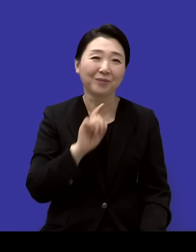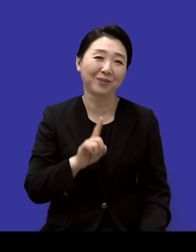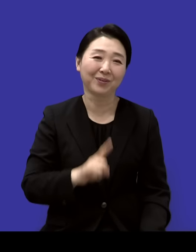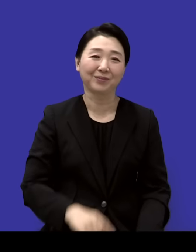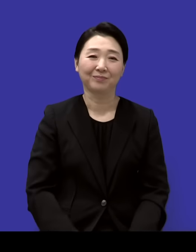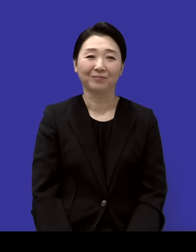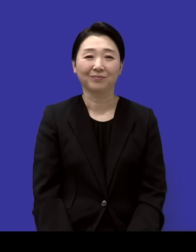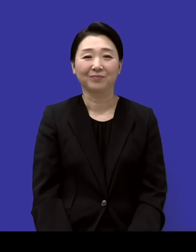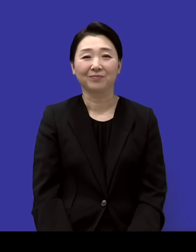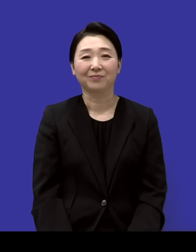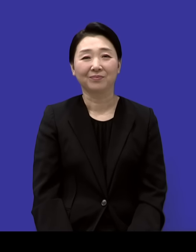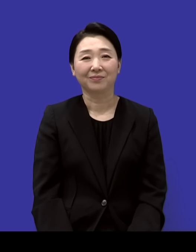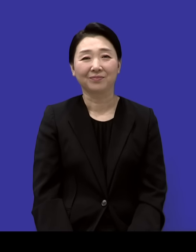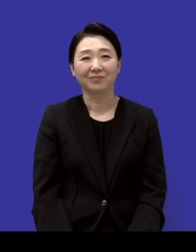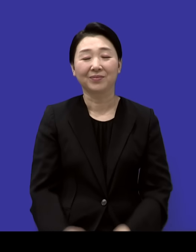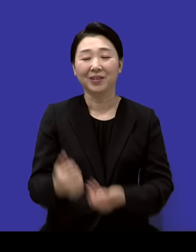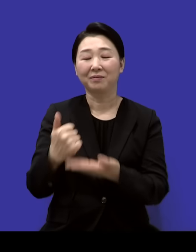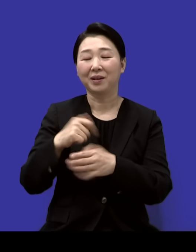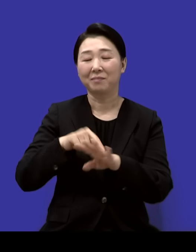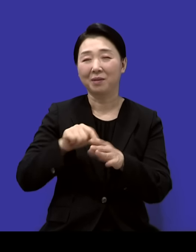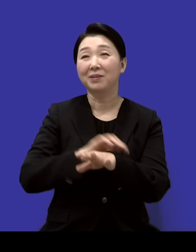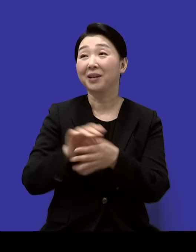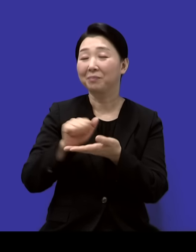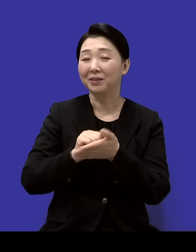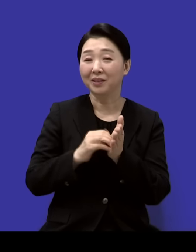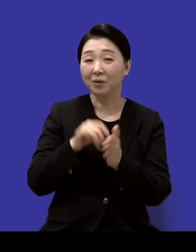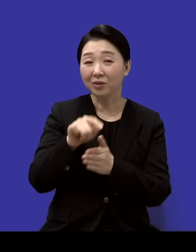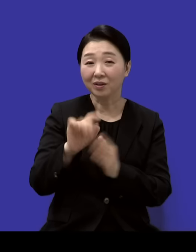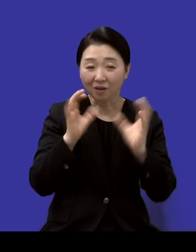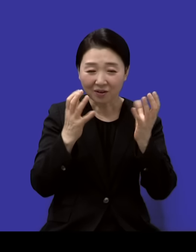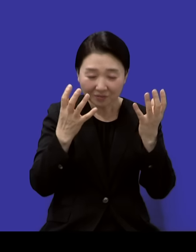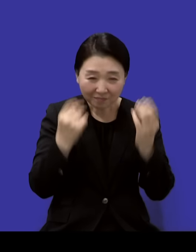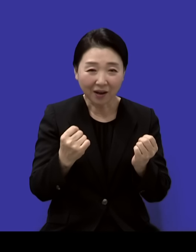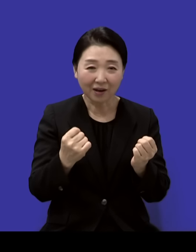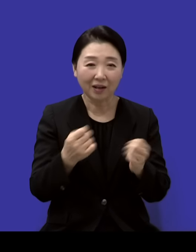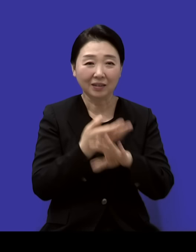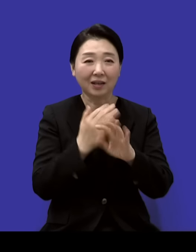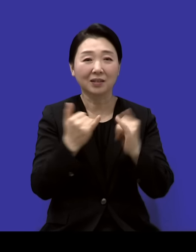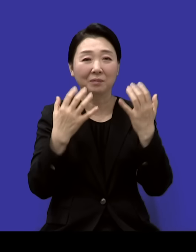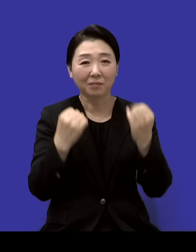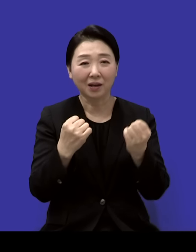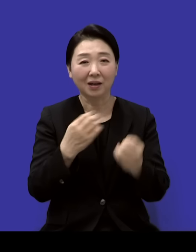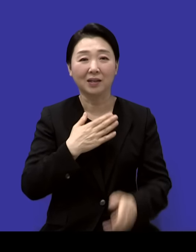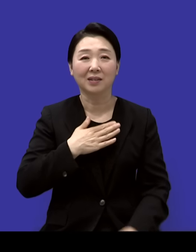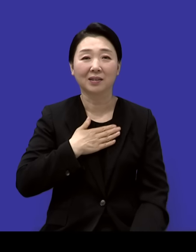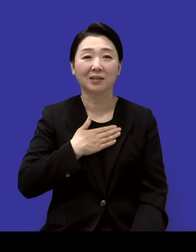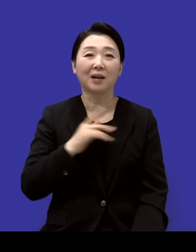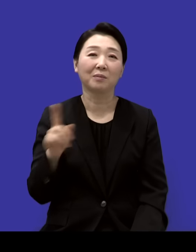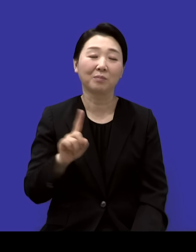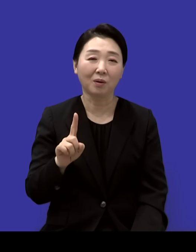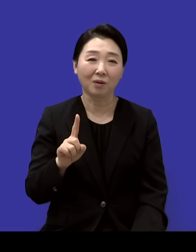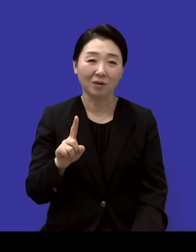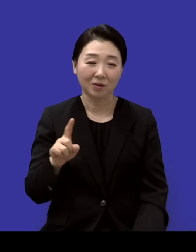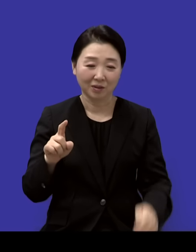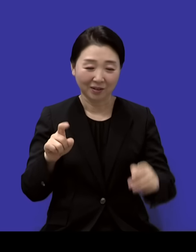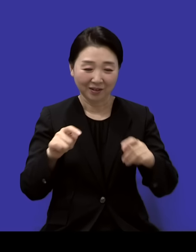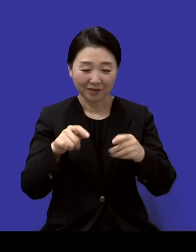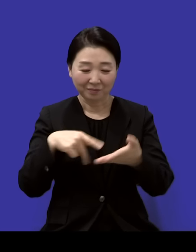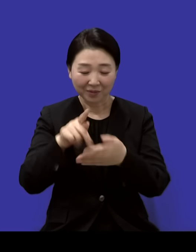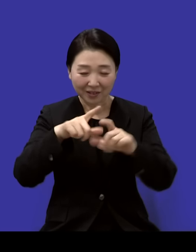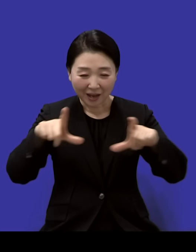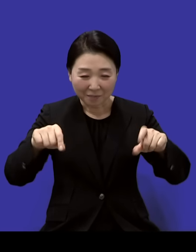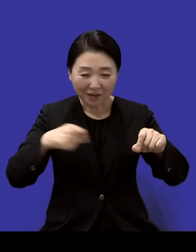웃으면서 하나님 제가 마음은 잘 받을게요. 근데 여기 이렇게 어린이들도 많고 다른 분들도 많은데 제가 이게 한 판 있는 거에 어떻게